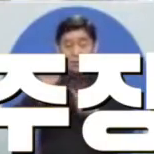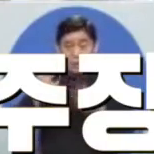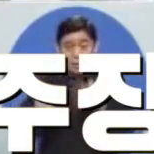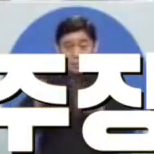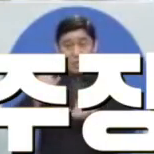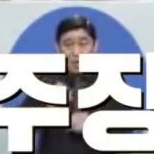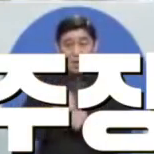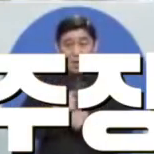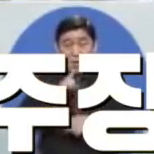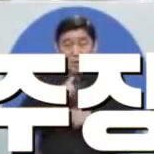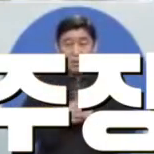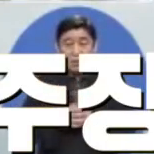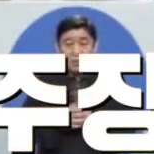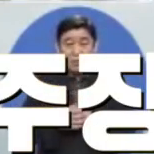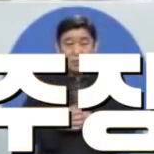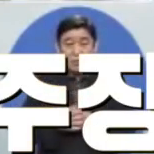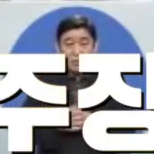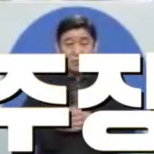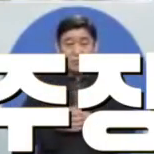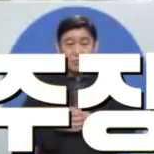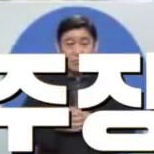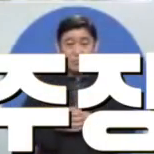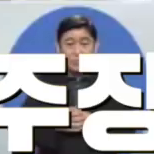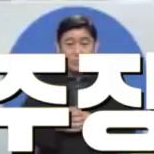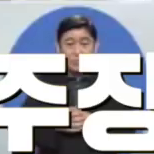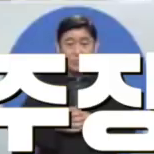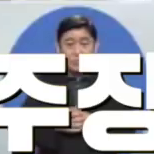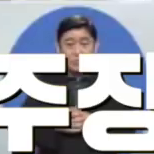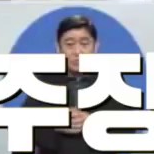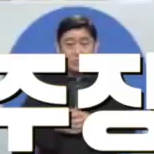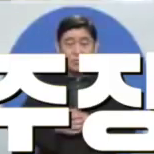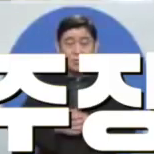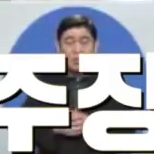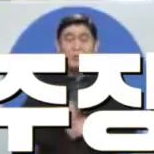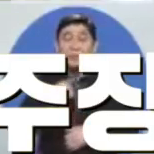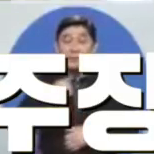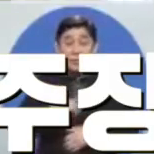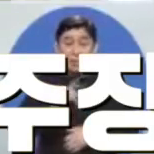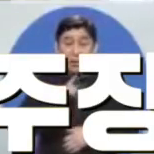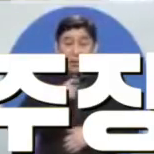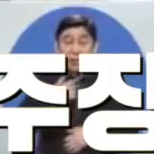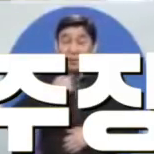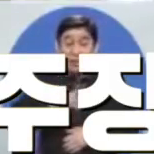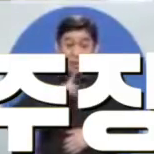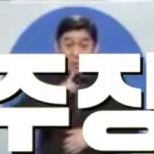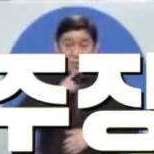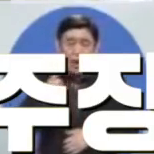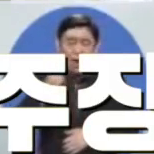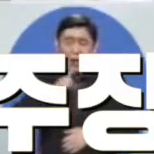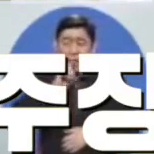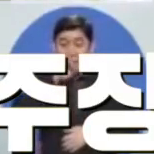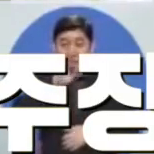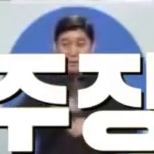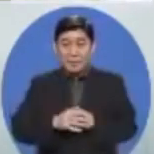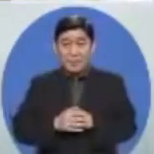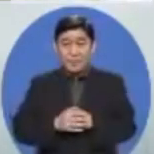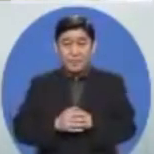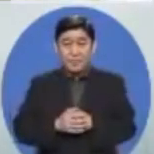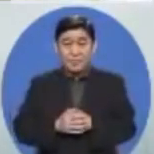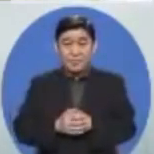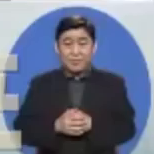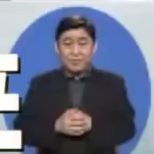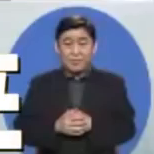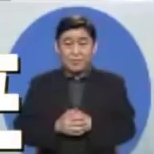자매들이. 아, 그거는 여기, 저, 나와 있죠. 여기 그런 일이 없다는 것이. 근데 그렇게 거짓말 하시면 안 되죠.